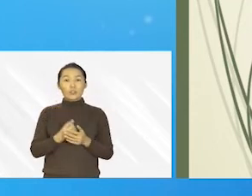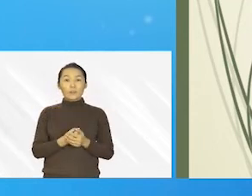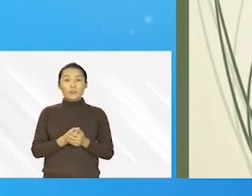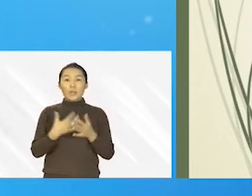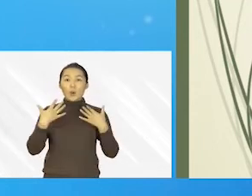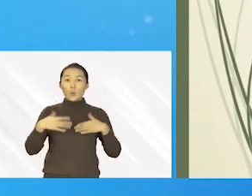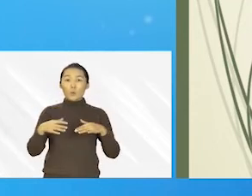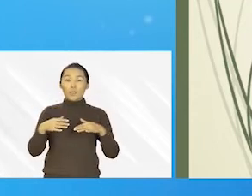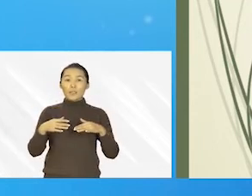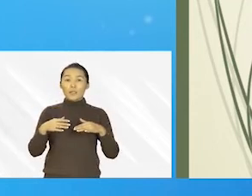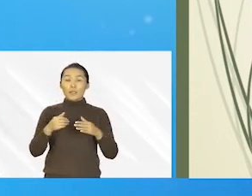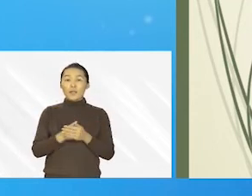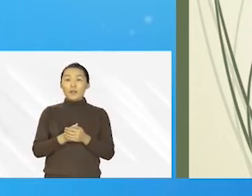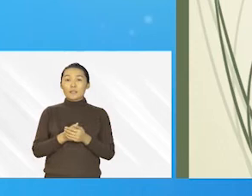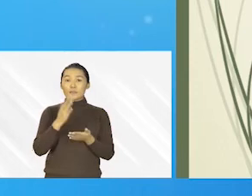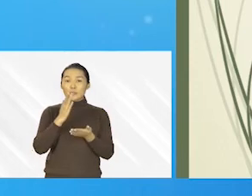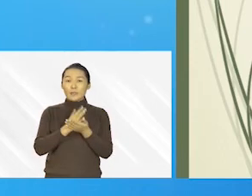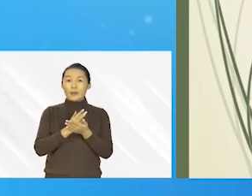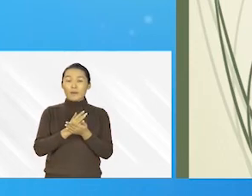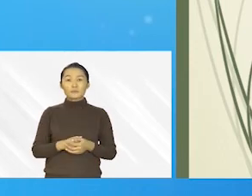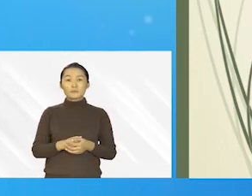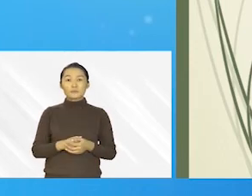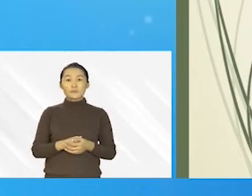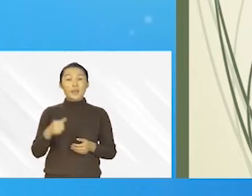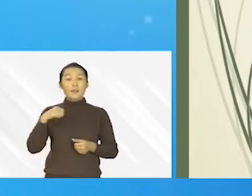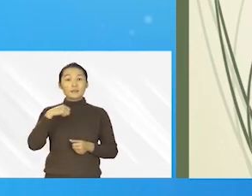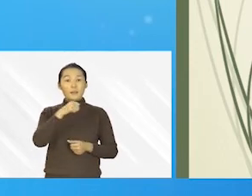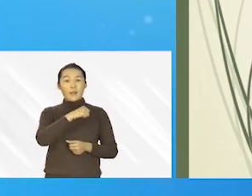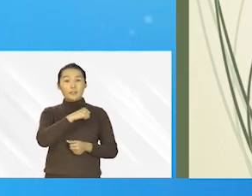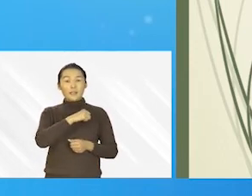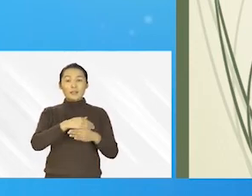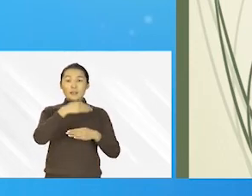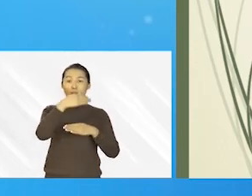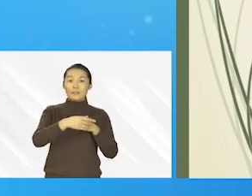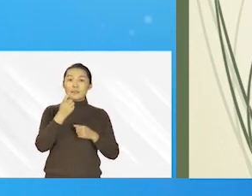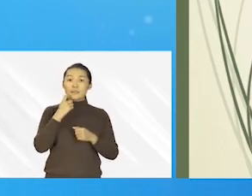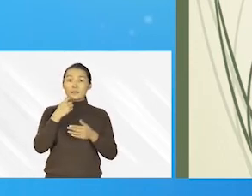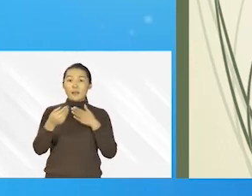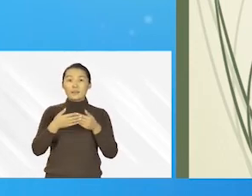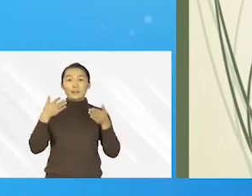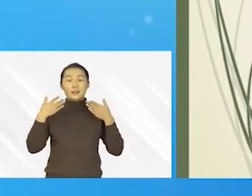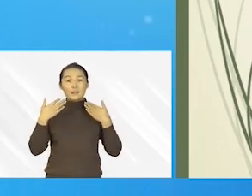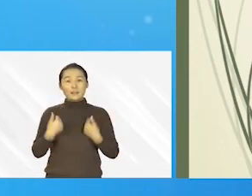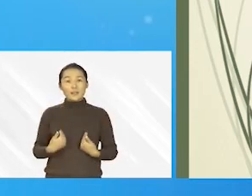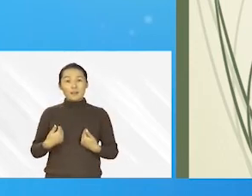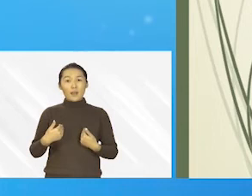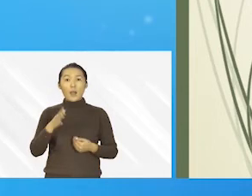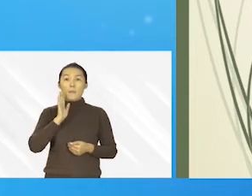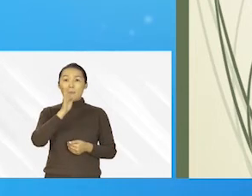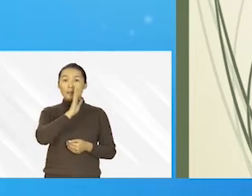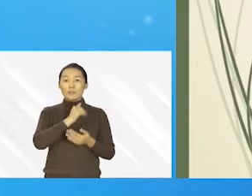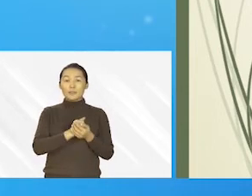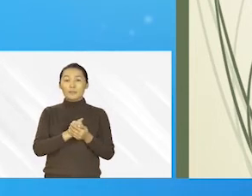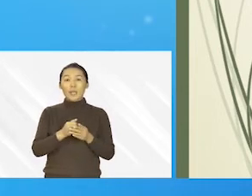уже сформировался и может существовать самостоятельно вне яйца или тела матери. Период